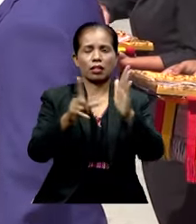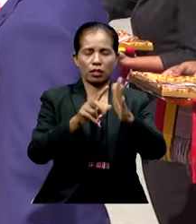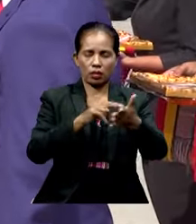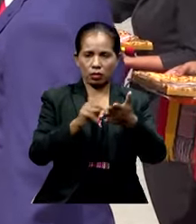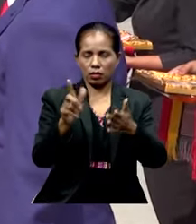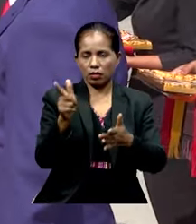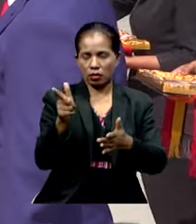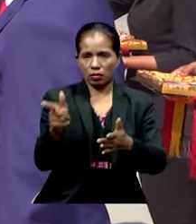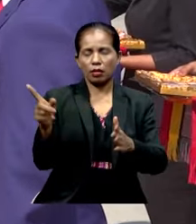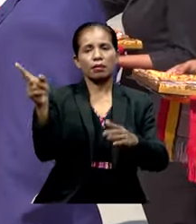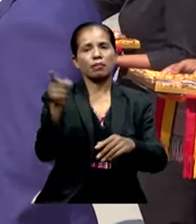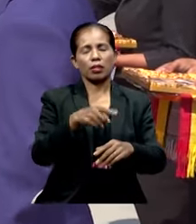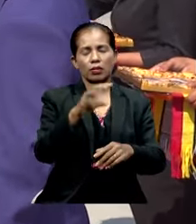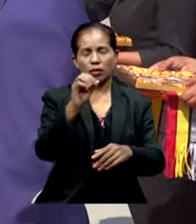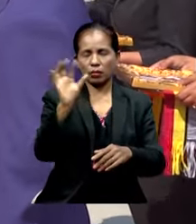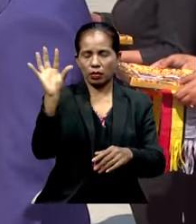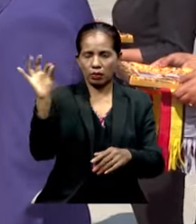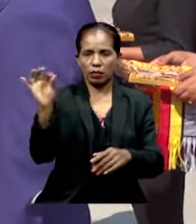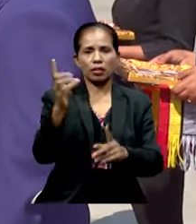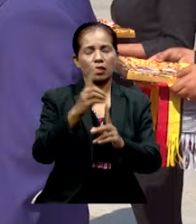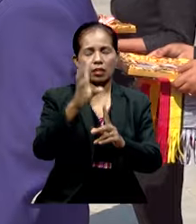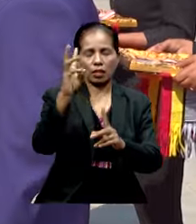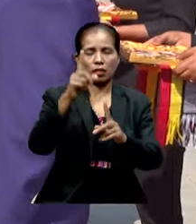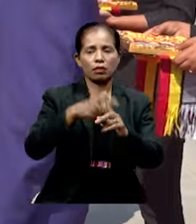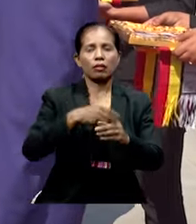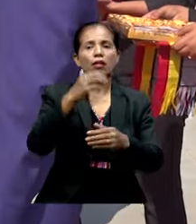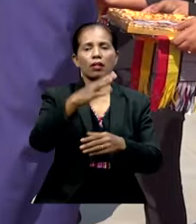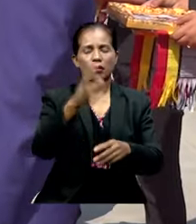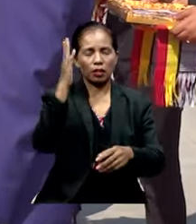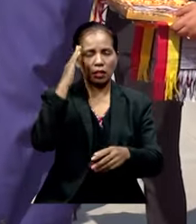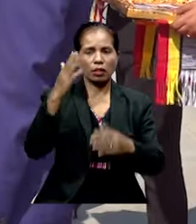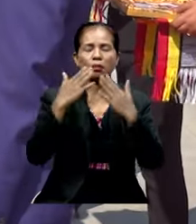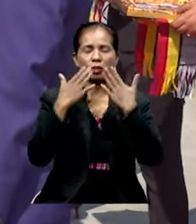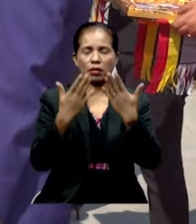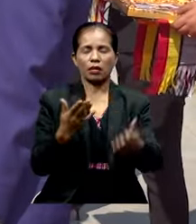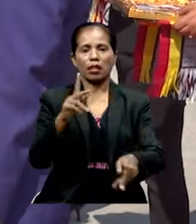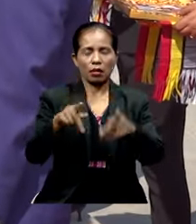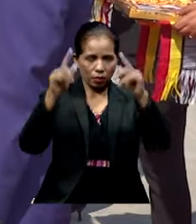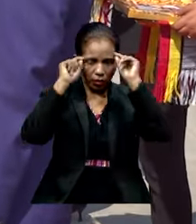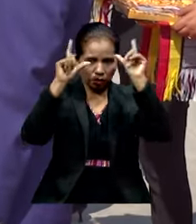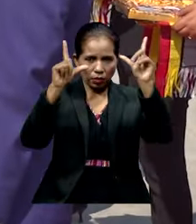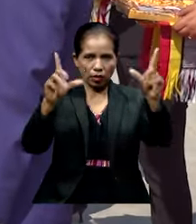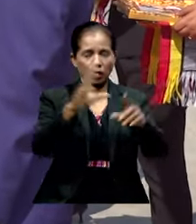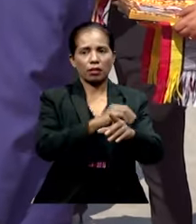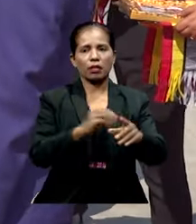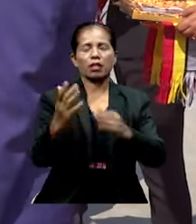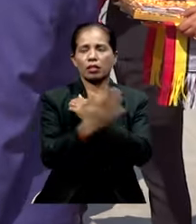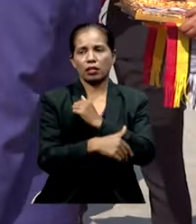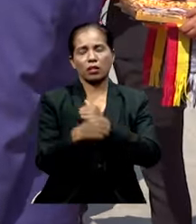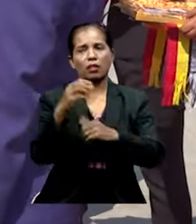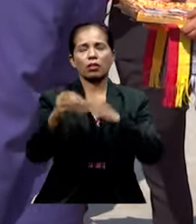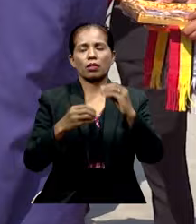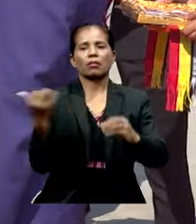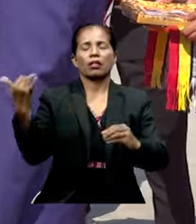ranulu bara rihun Rusia, lorong ne fulan mayu atu rekonyese no agradese ba sidadaun Timur Wan no estrangeiro com a basira